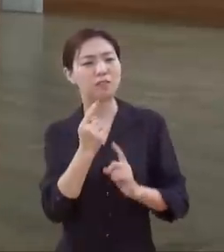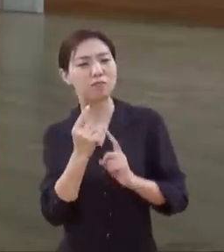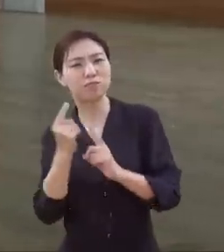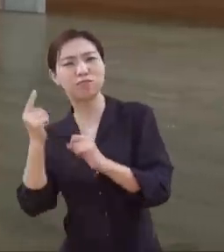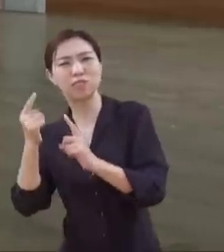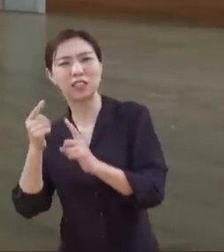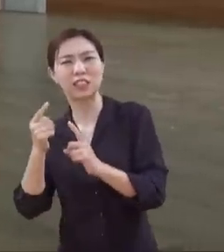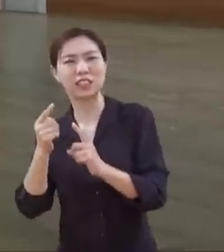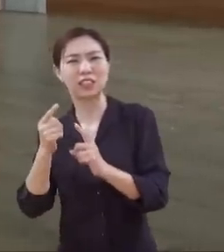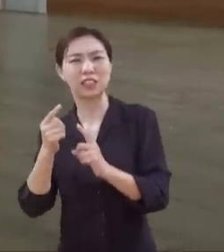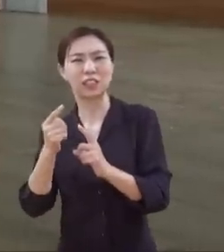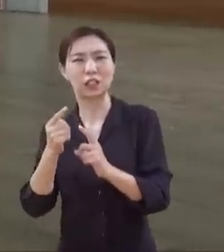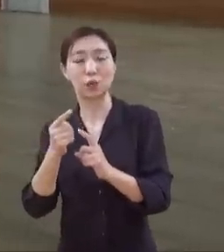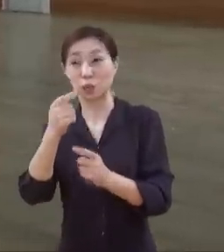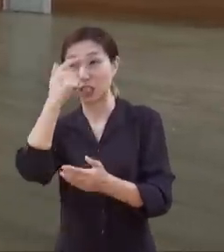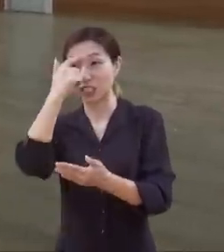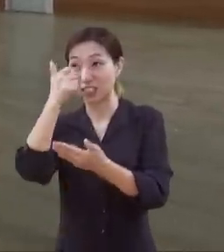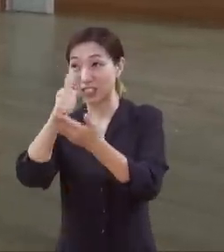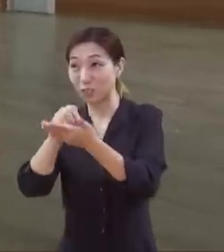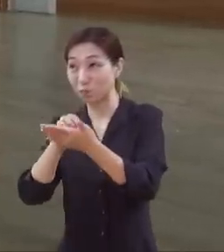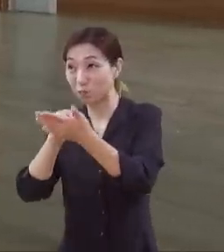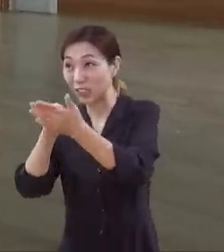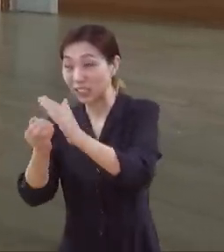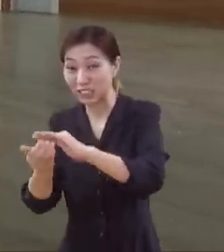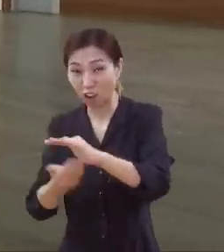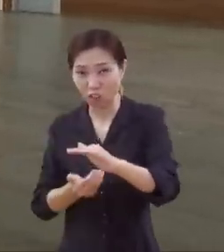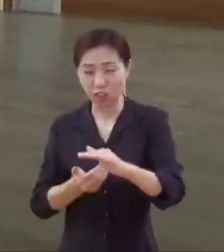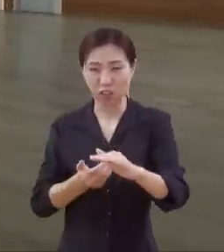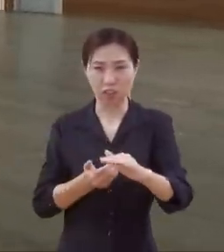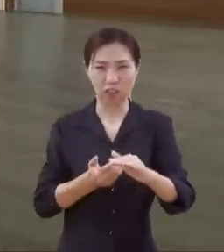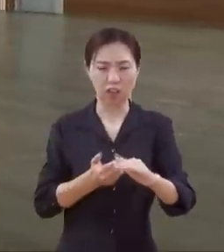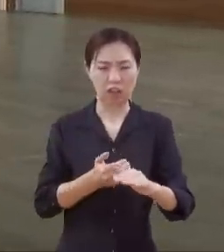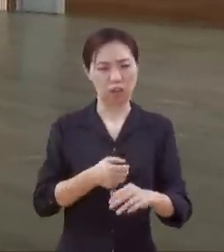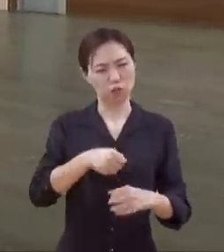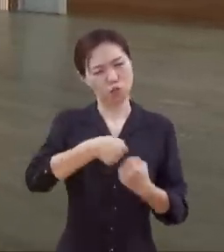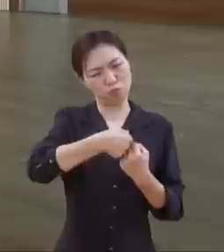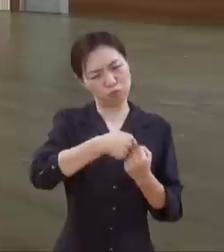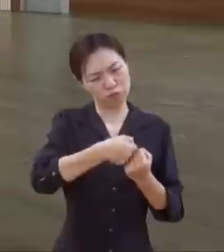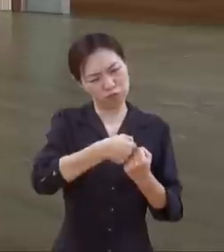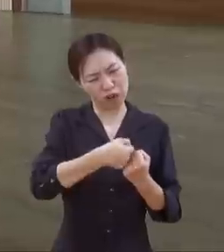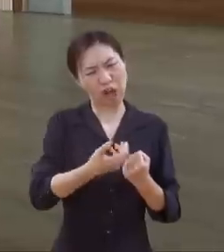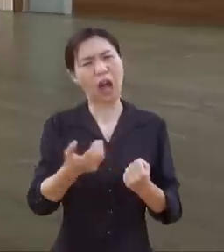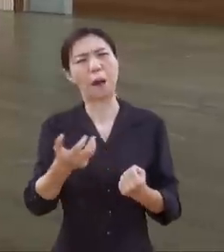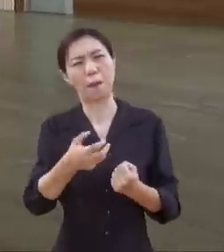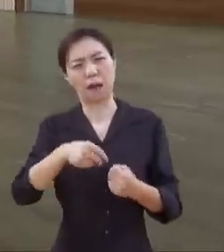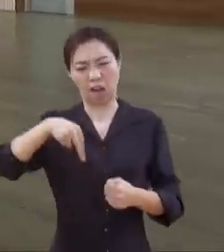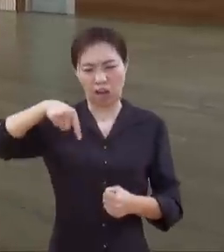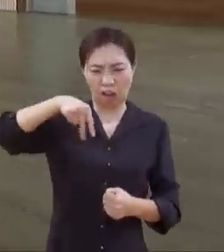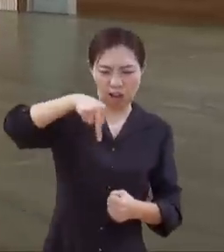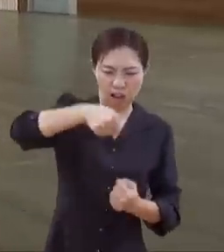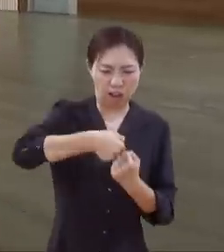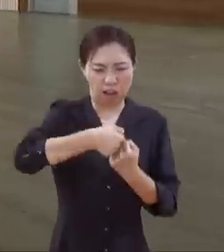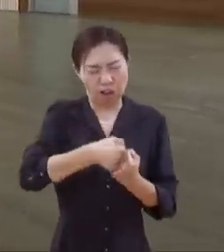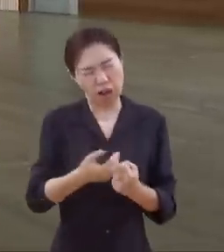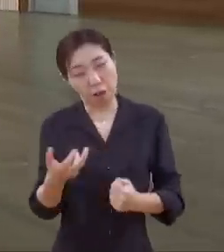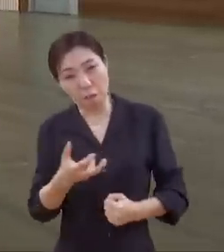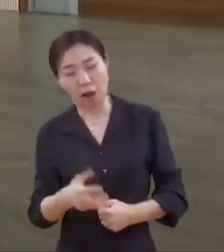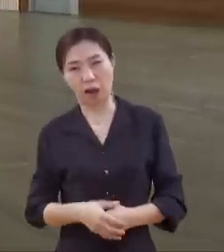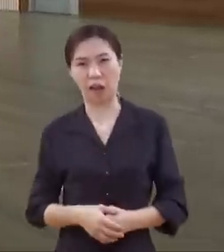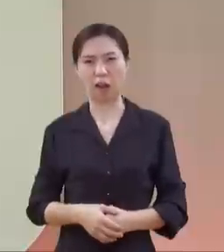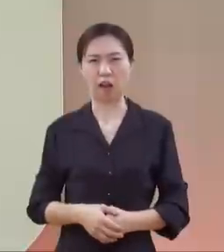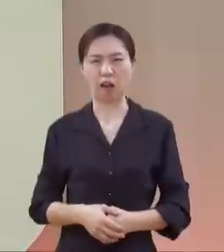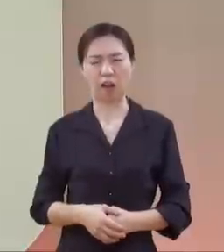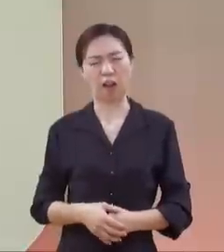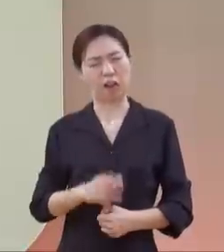한 10여년 동안 고생을 좀 하셨대요 몇 년 동안 고생을 하셨는데 다 나았다라고 생각을 했는데